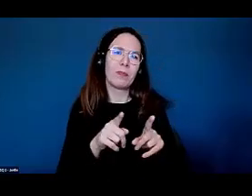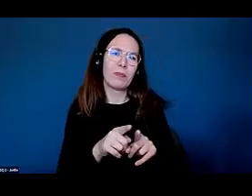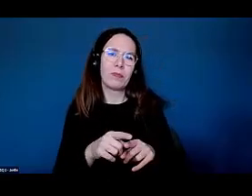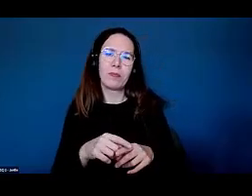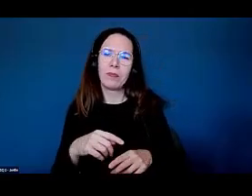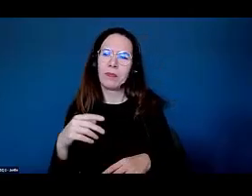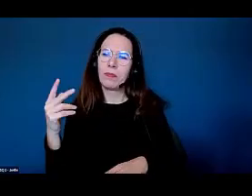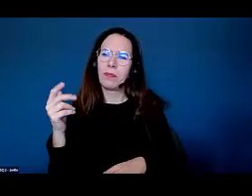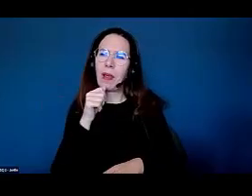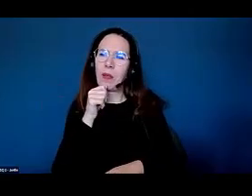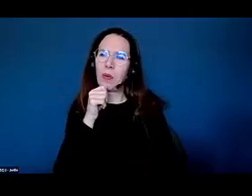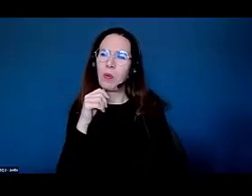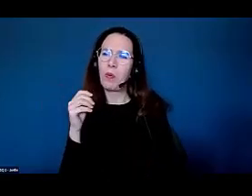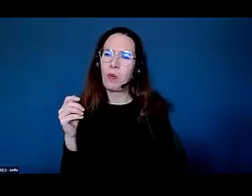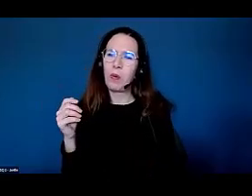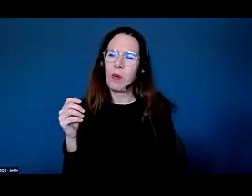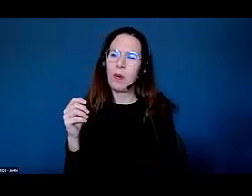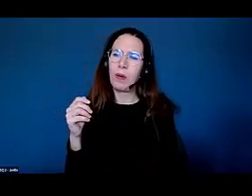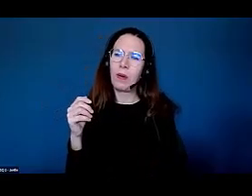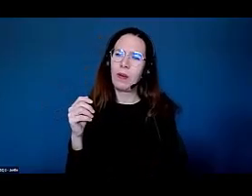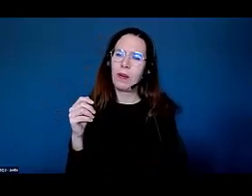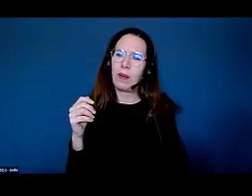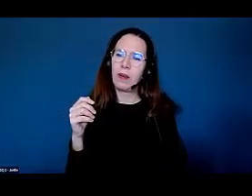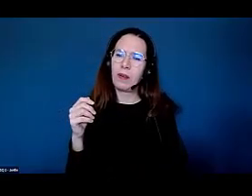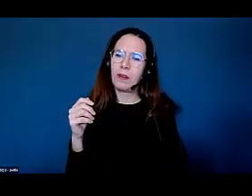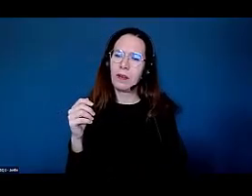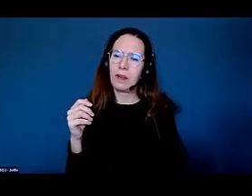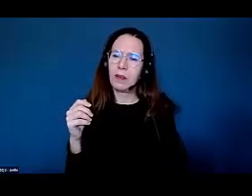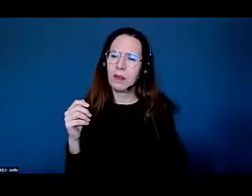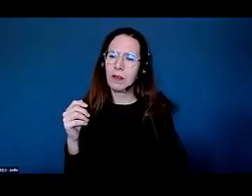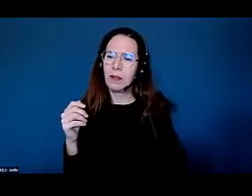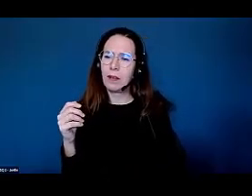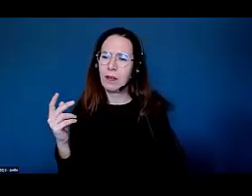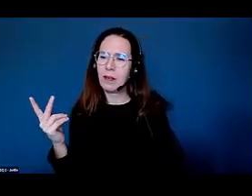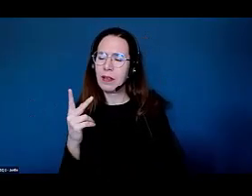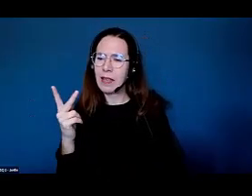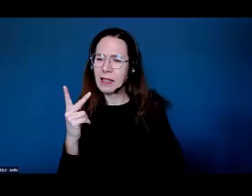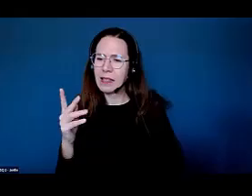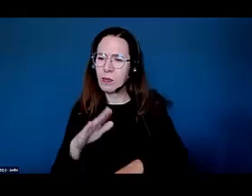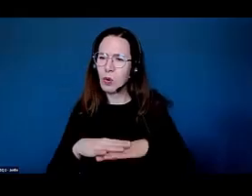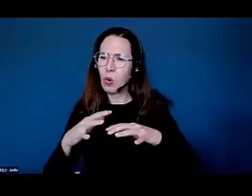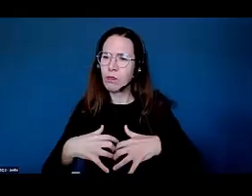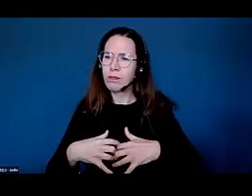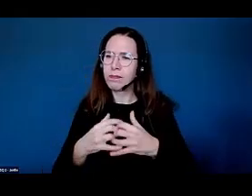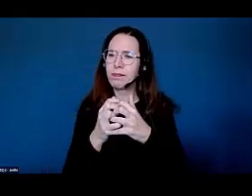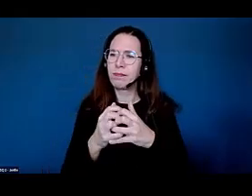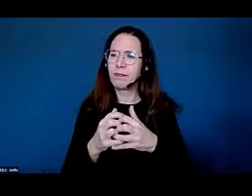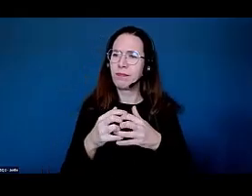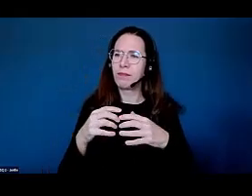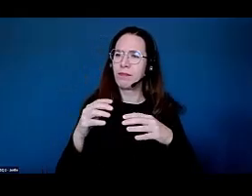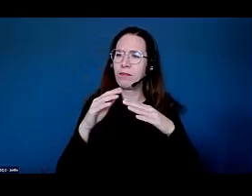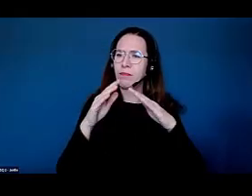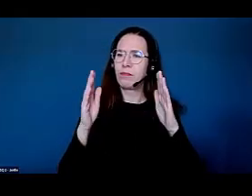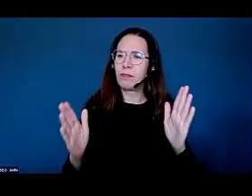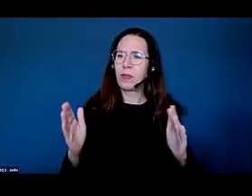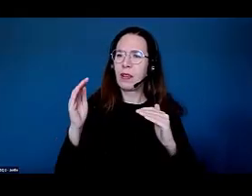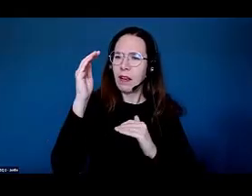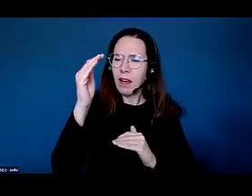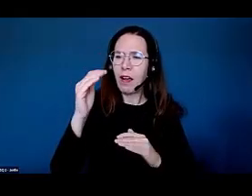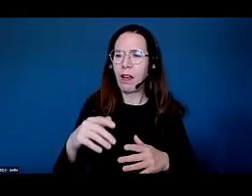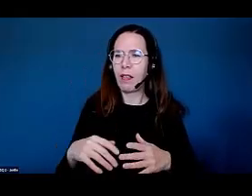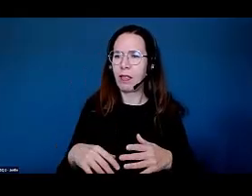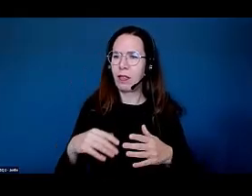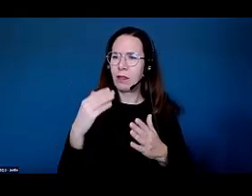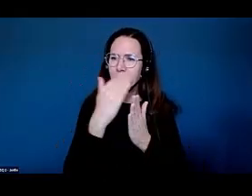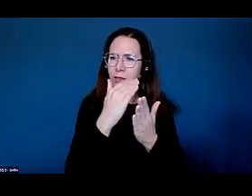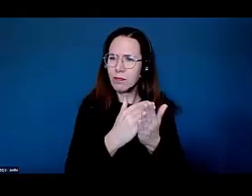quelques points. Cathy, tu as pas partager que construire le cadre te permet d'avoir